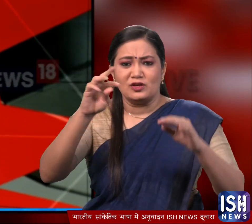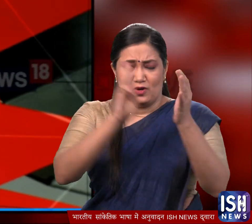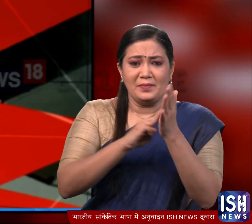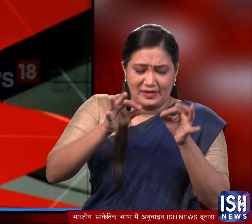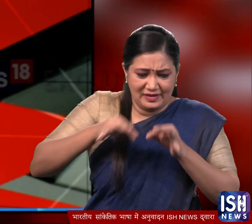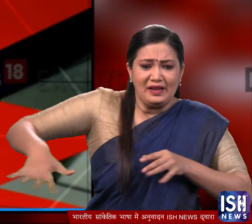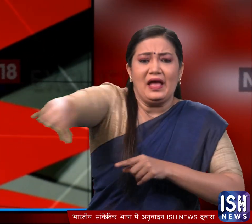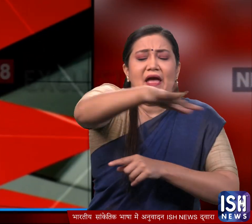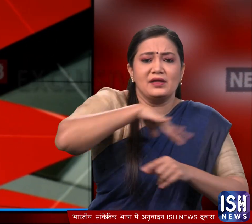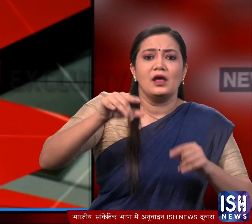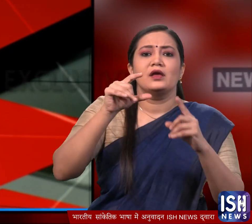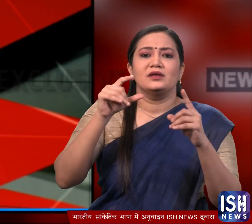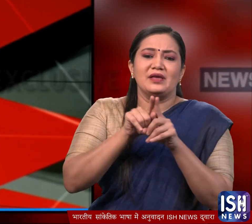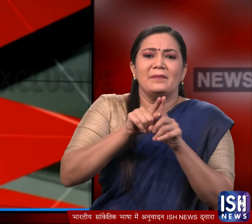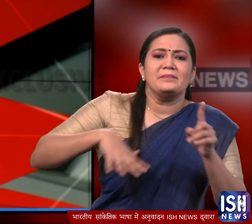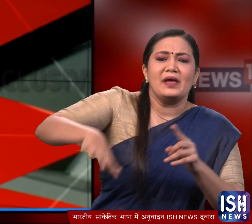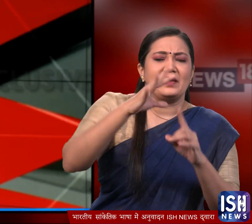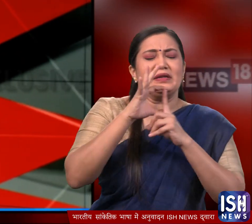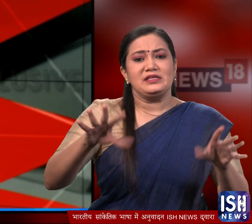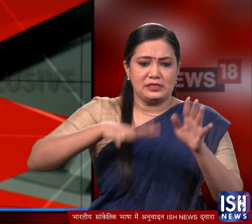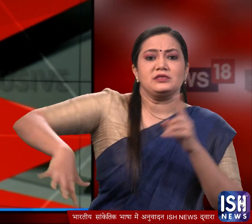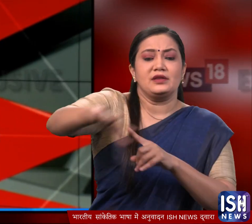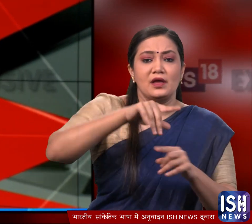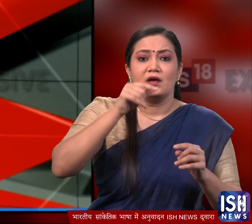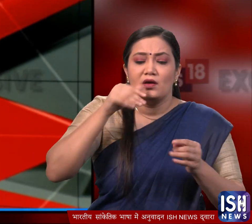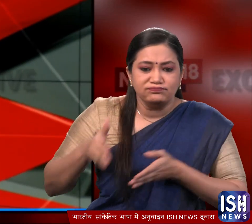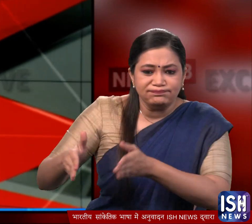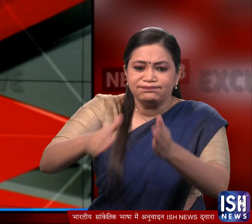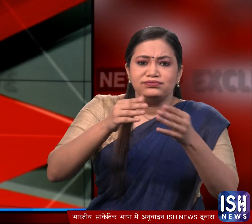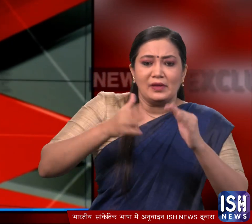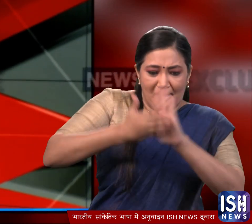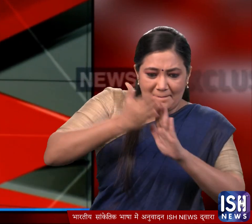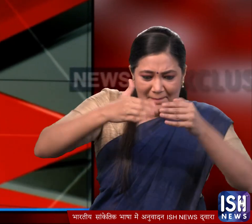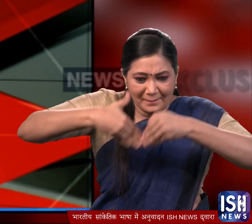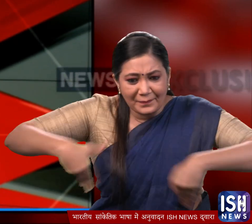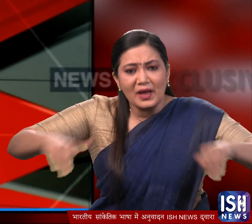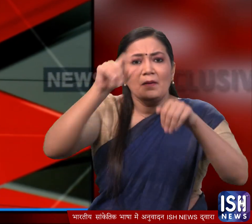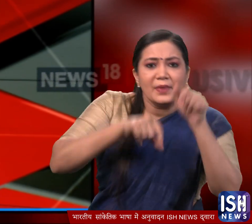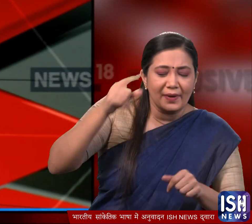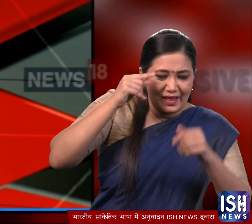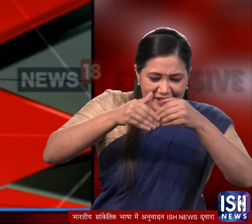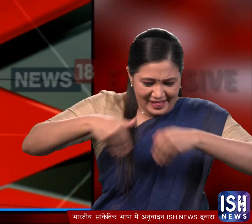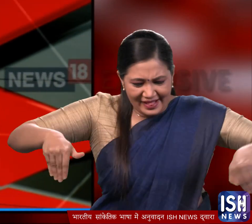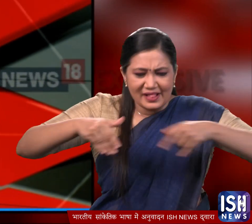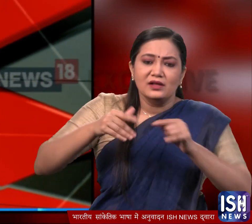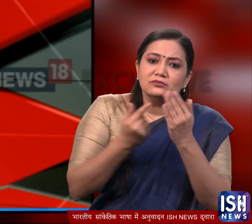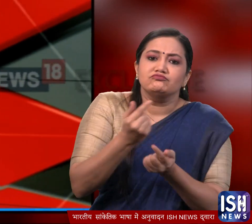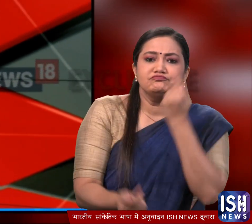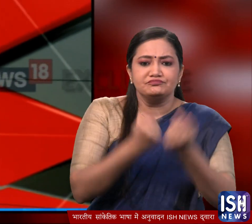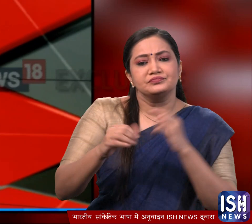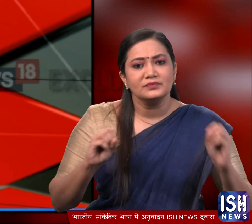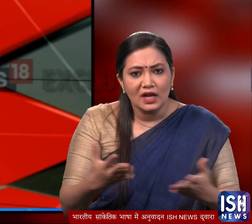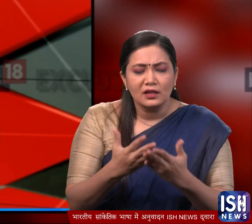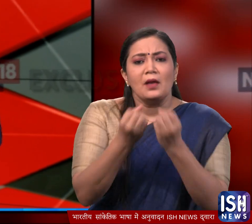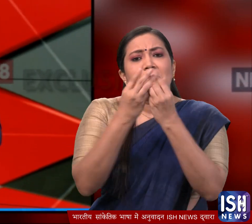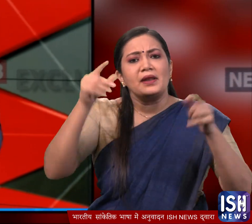मीटर का इलाका डूब क्षेत्र माना जाता है, लेकिन जिन नदियों के किनारे पर तटबंध बन गए वहां के लोगों ने तटबंध के किनारे खेती शुरू कर दी और अब तो